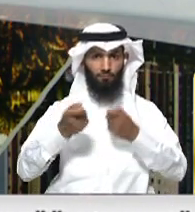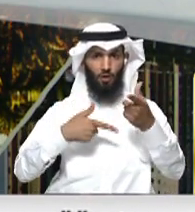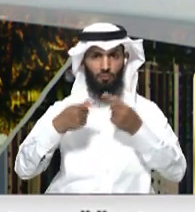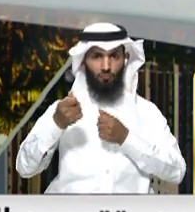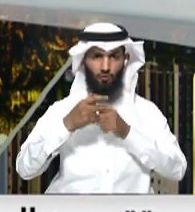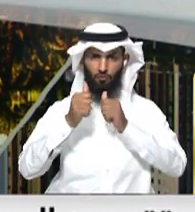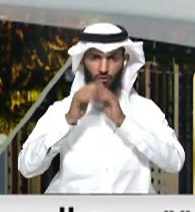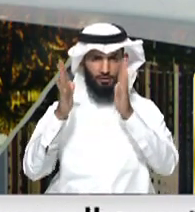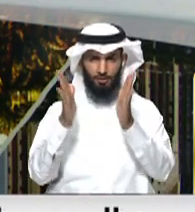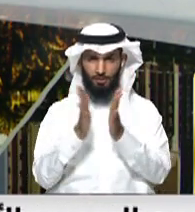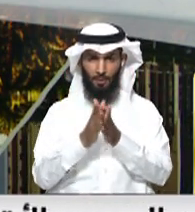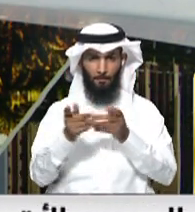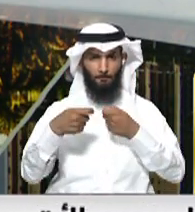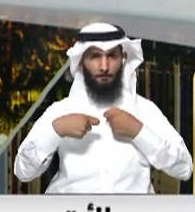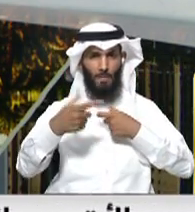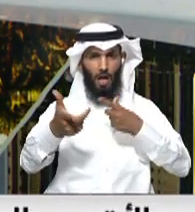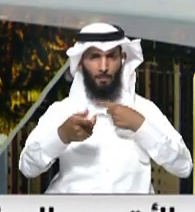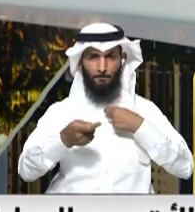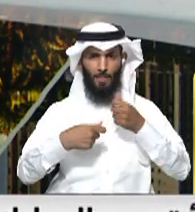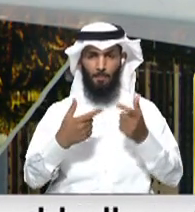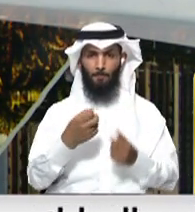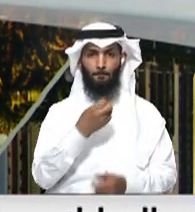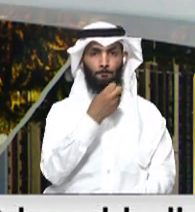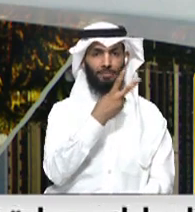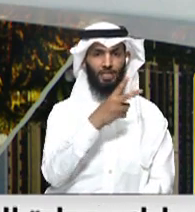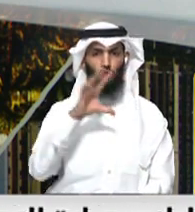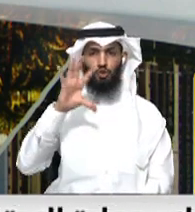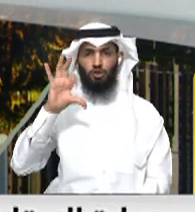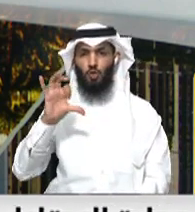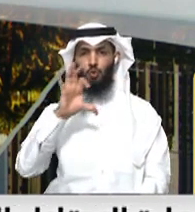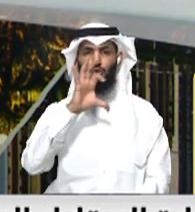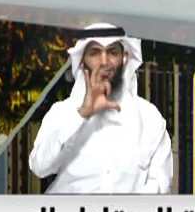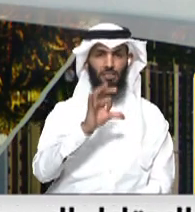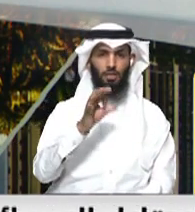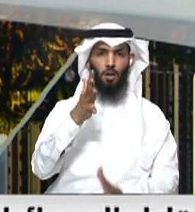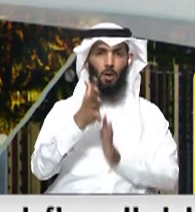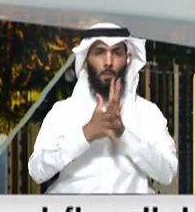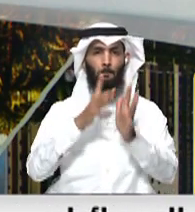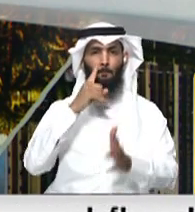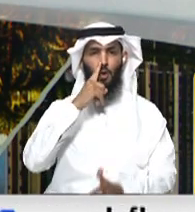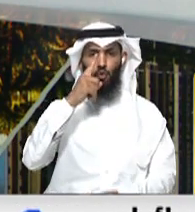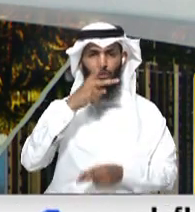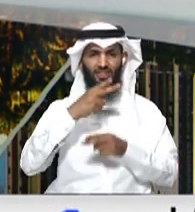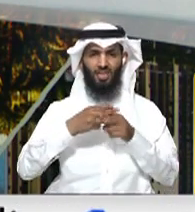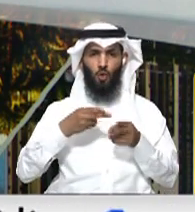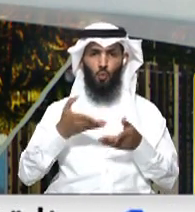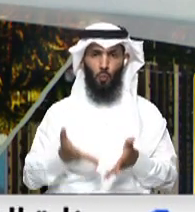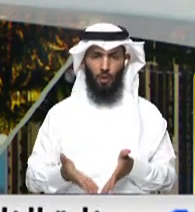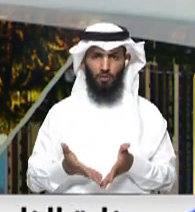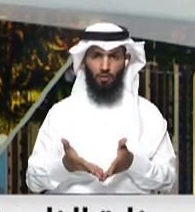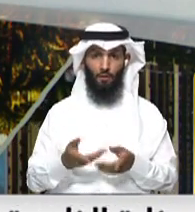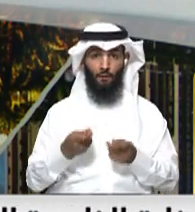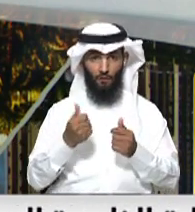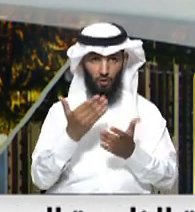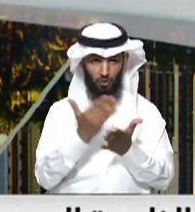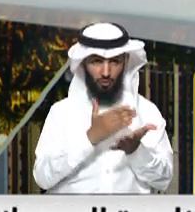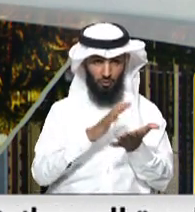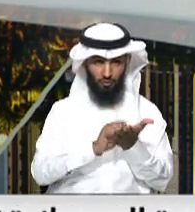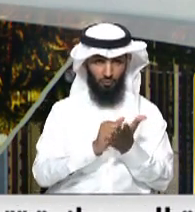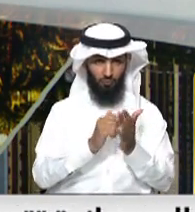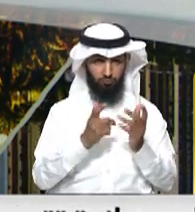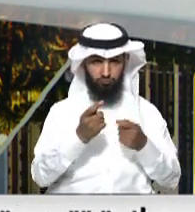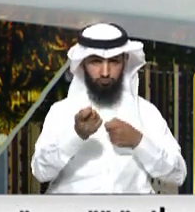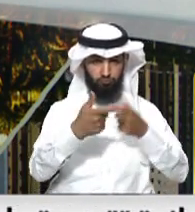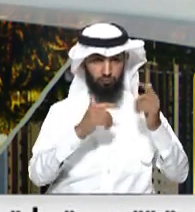الإجمالية للصفقات العقارية أكثر من 299 مليون دينار. القطاع التجاري استحوذ على النصيب الأكبر من